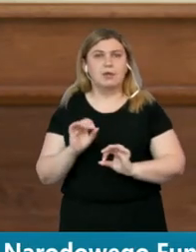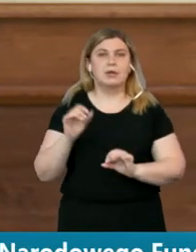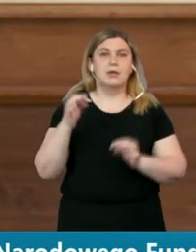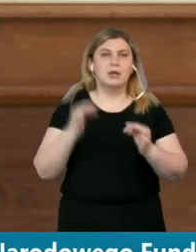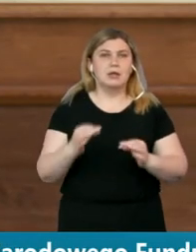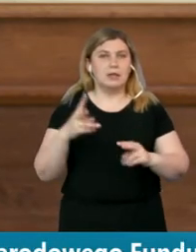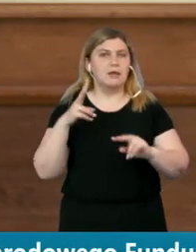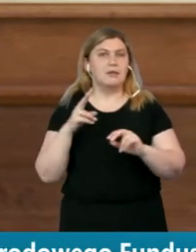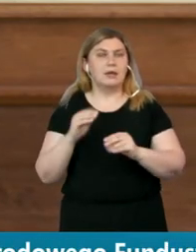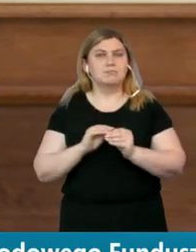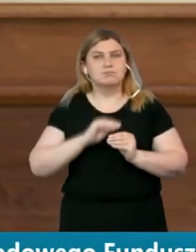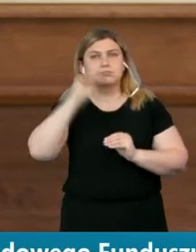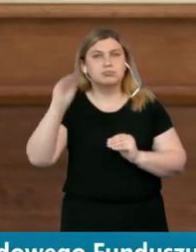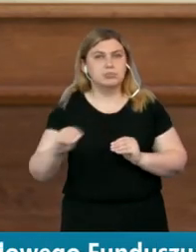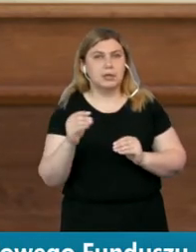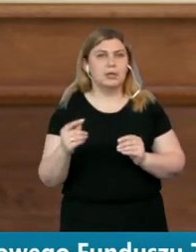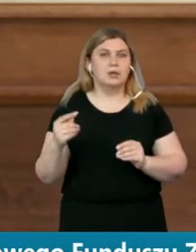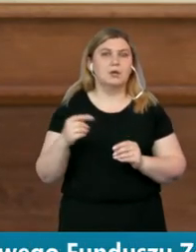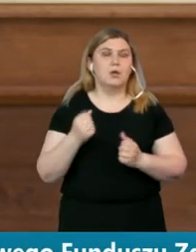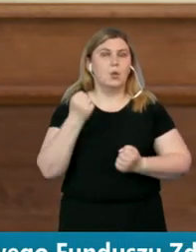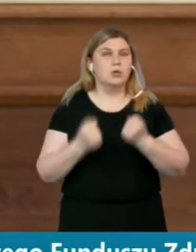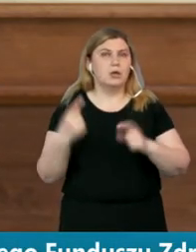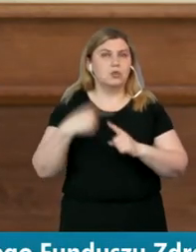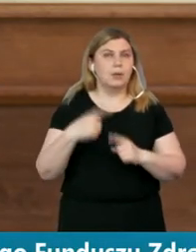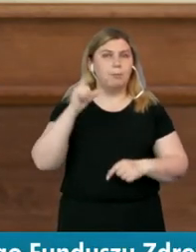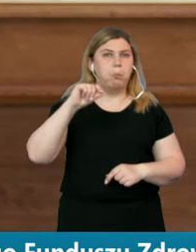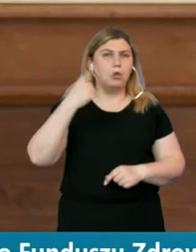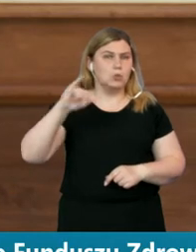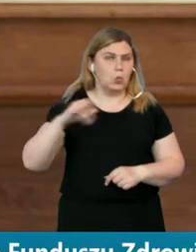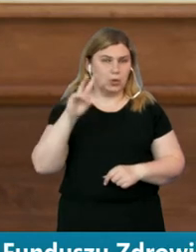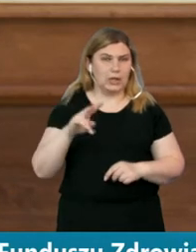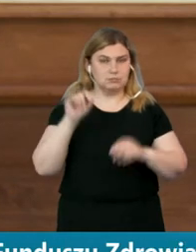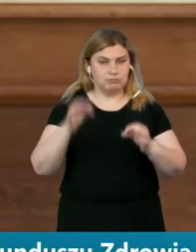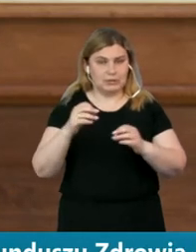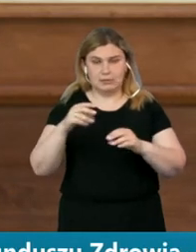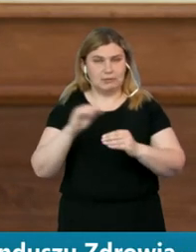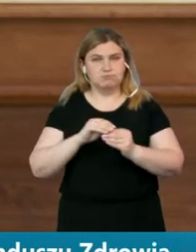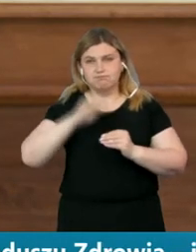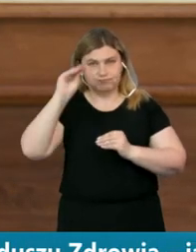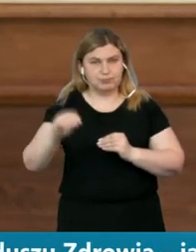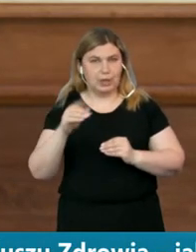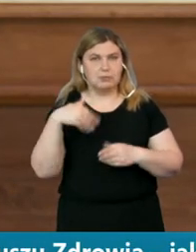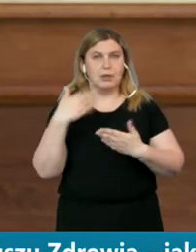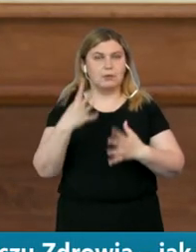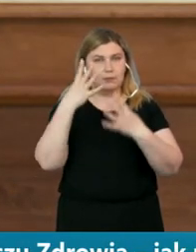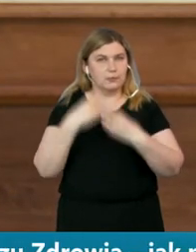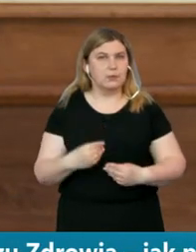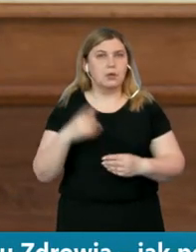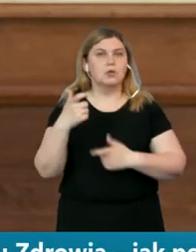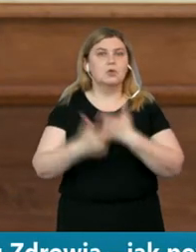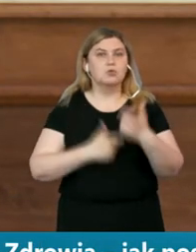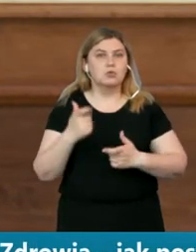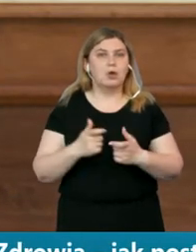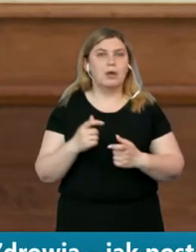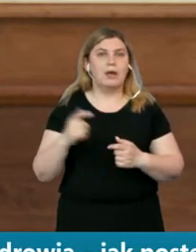wstrzymamy te utrudnienia dodatkowe w Podjuchach po to, żeby troszeczkę dać tej ulgi. Zrobimy ten